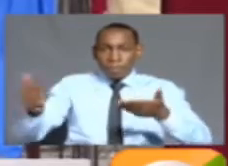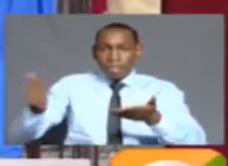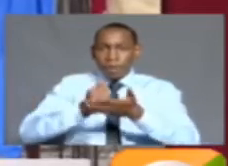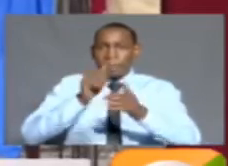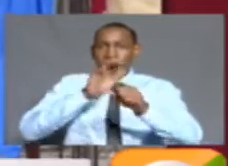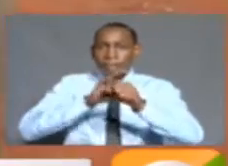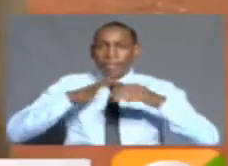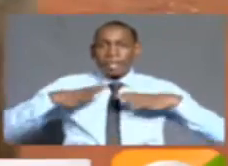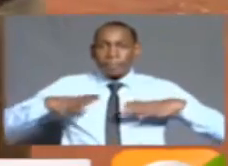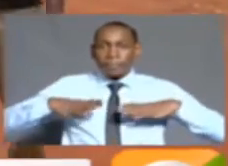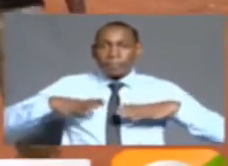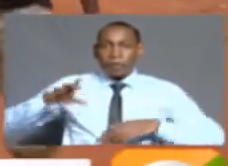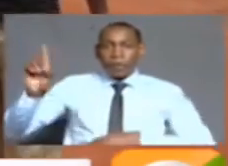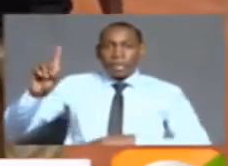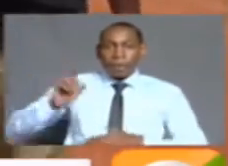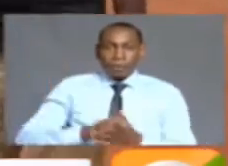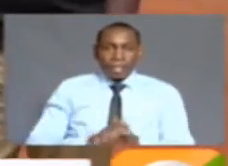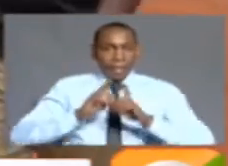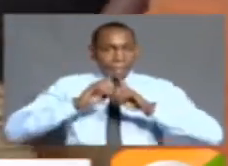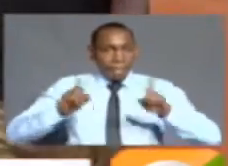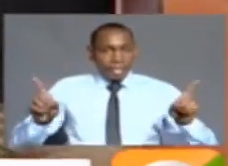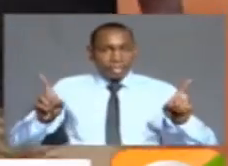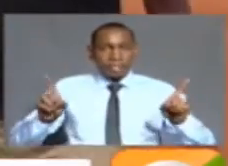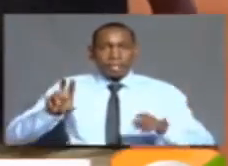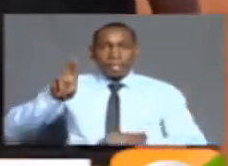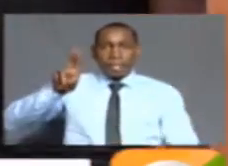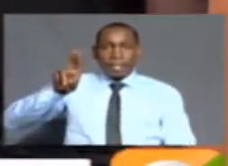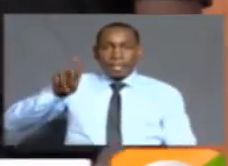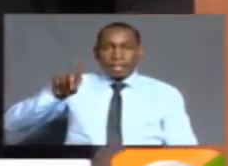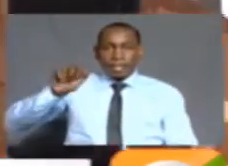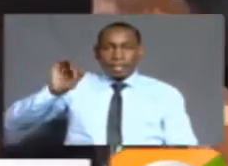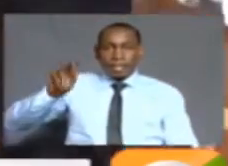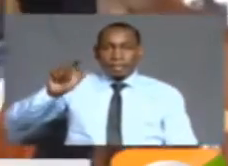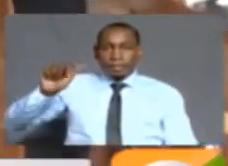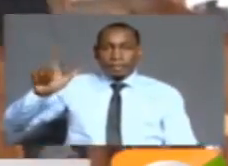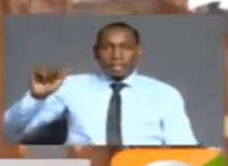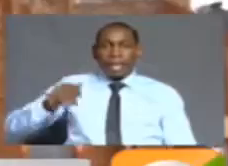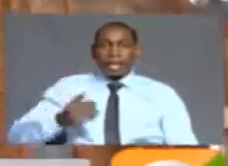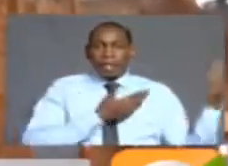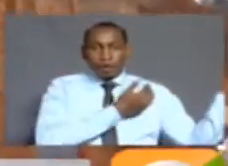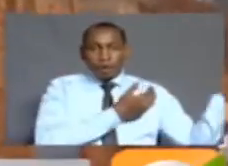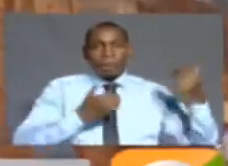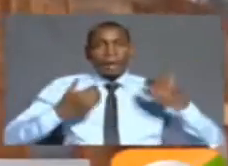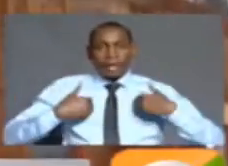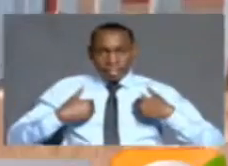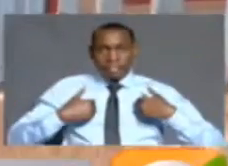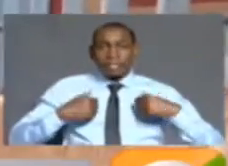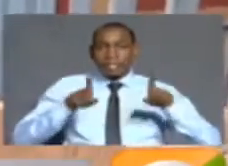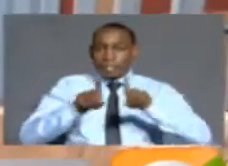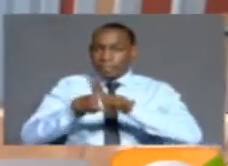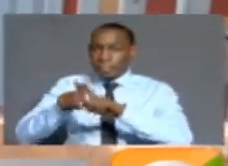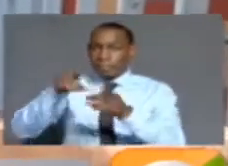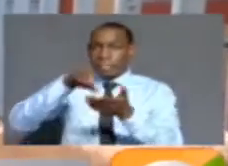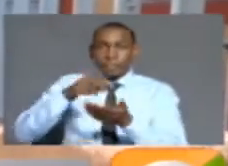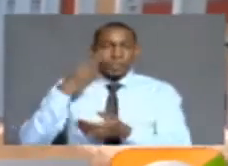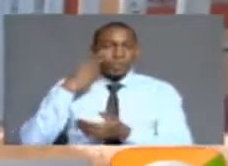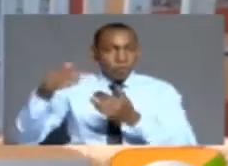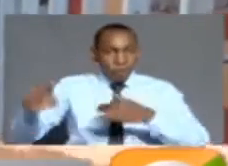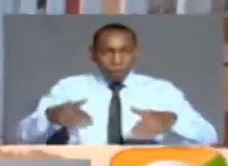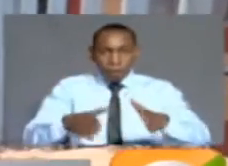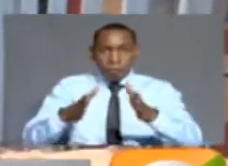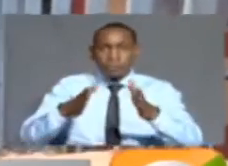watu jijini. Hata hivyo, Naftal Mocha hakukufa moyo kutokana na hali hii, kwani aliona